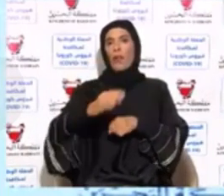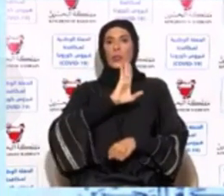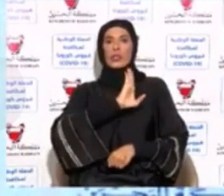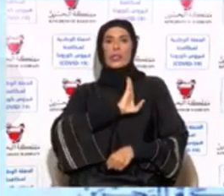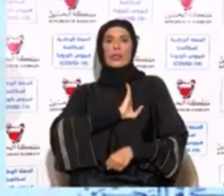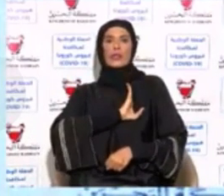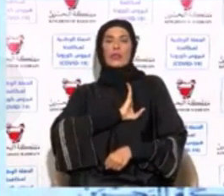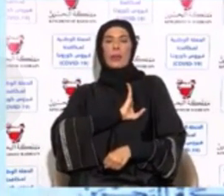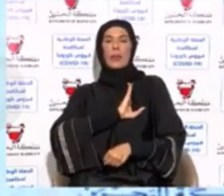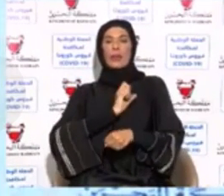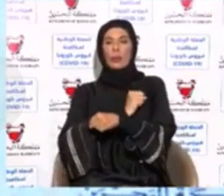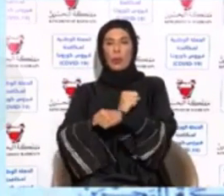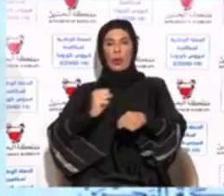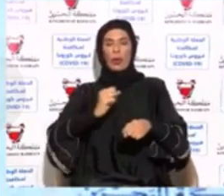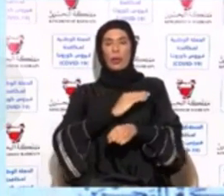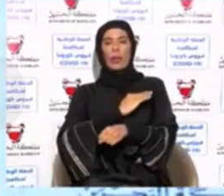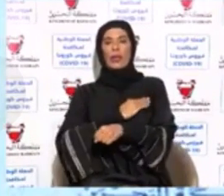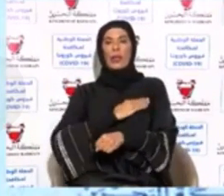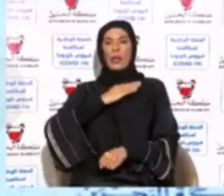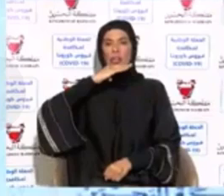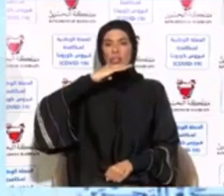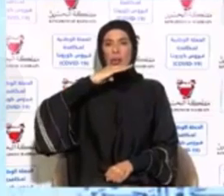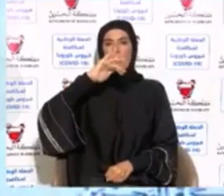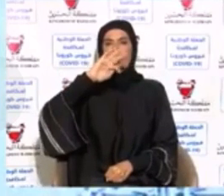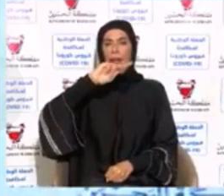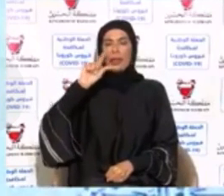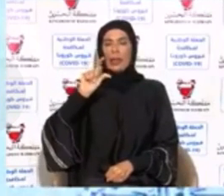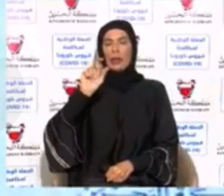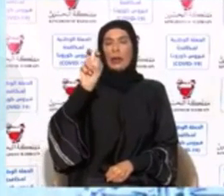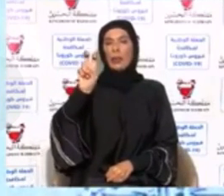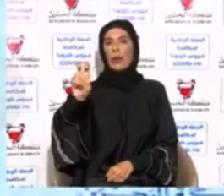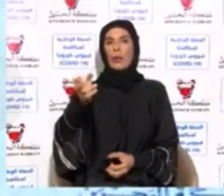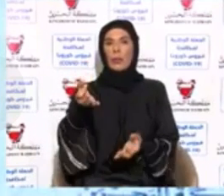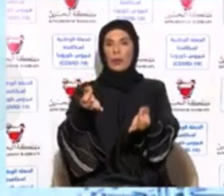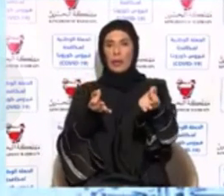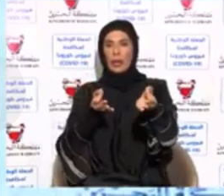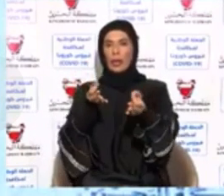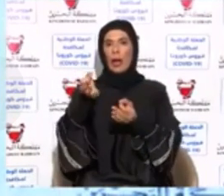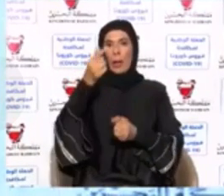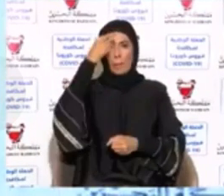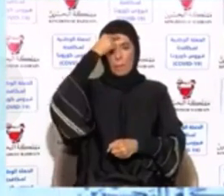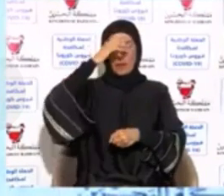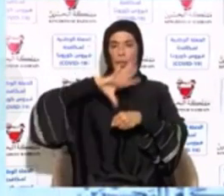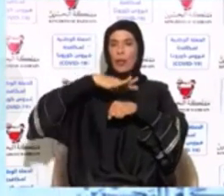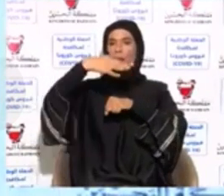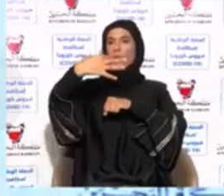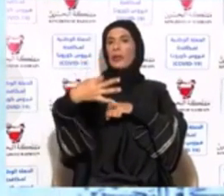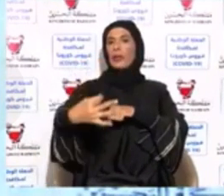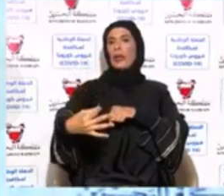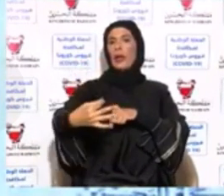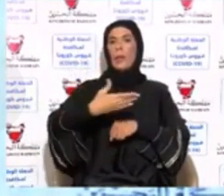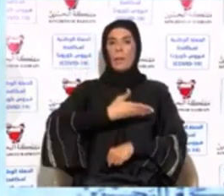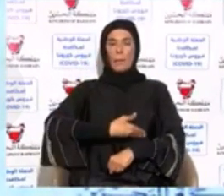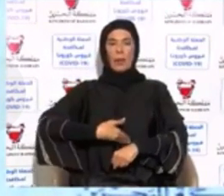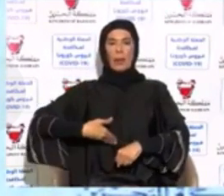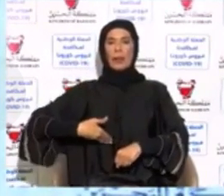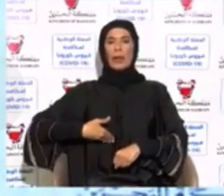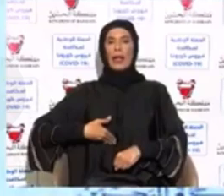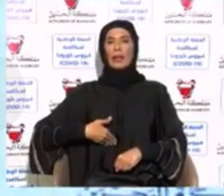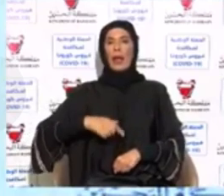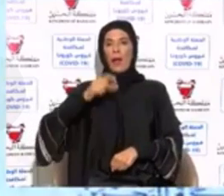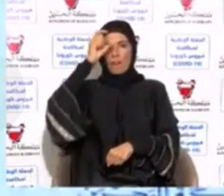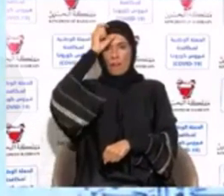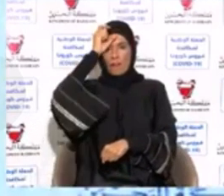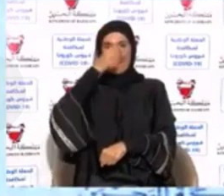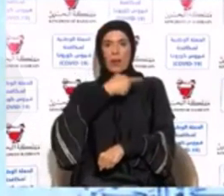العسكري، سعادة الدكتورة جميلة السلمان استشارية الأمراض المعدية والأمراض الباطنية بمجمع